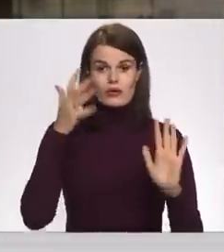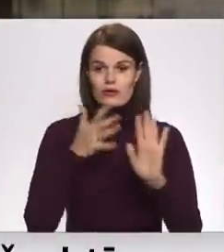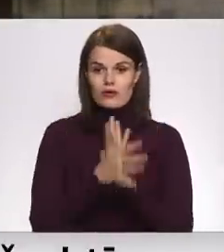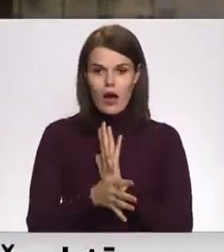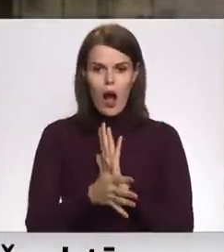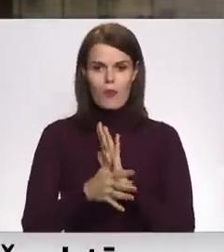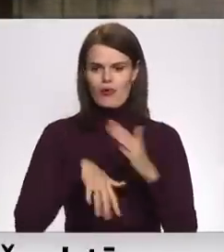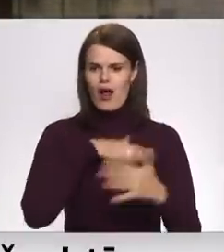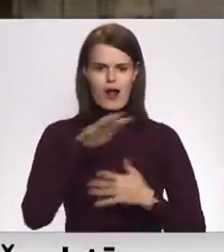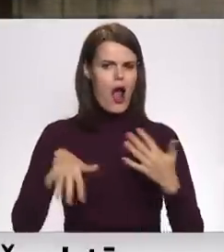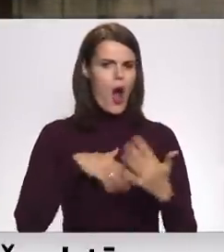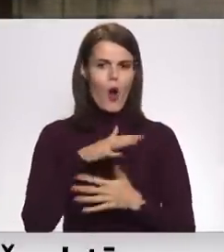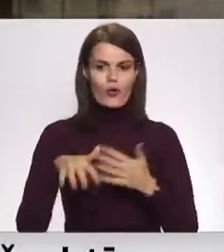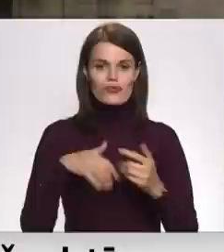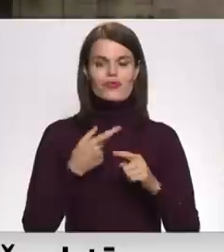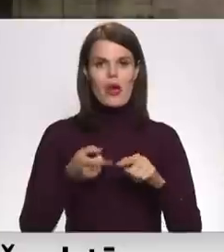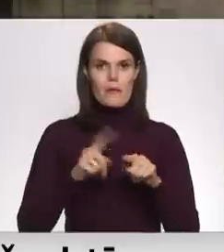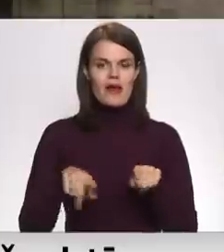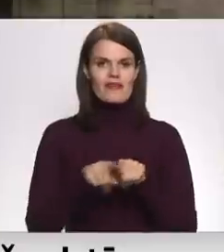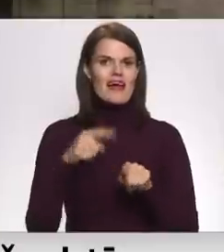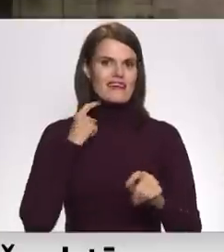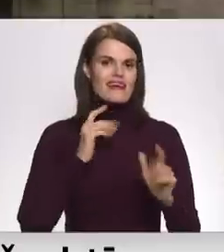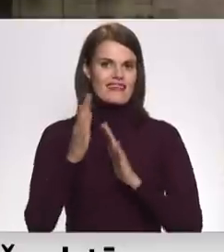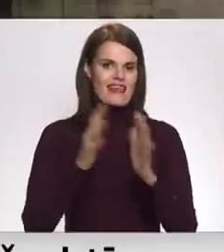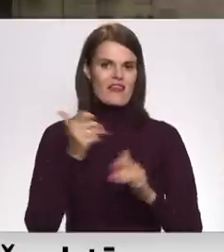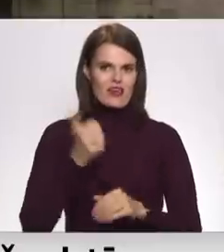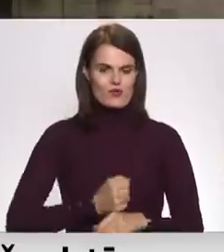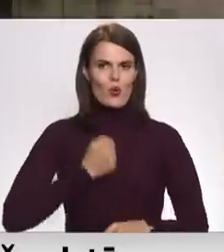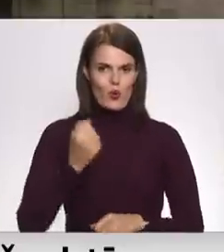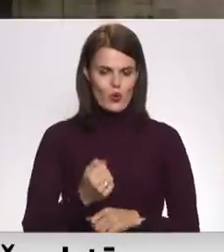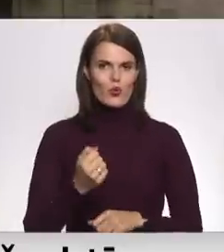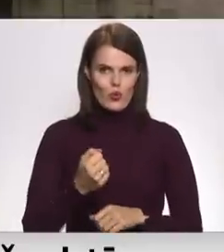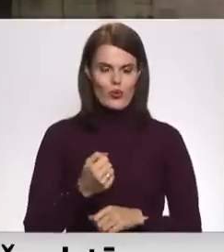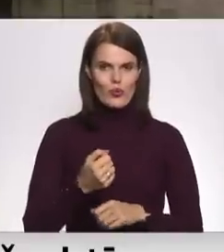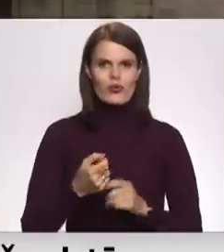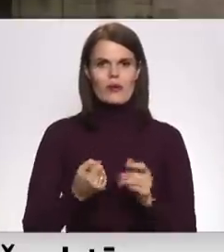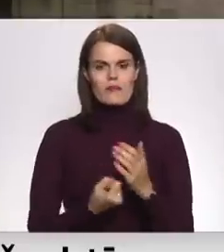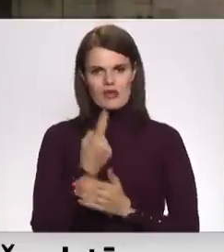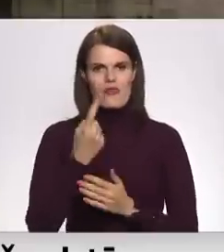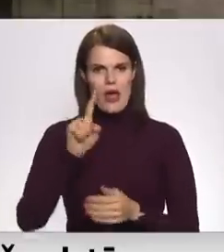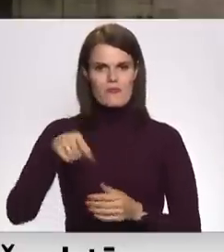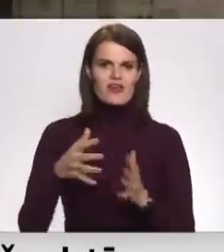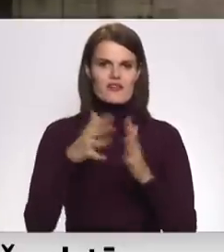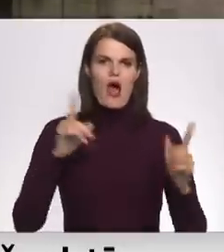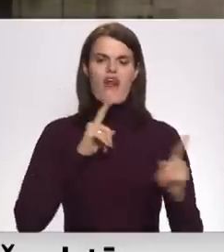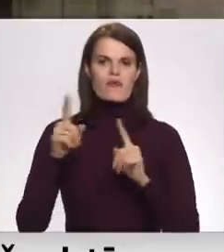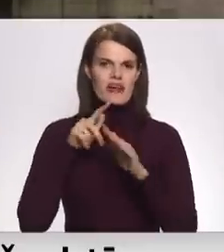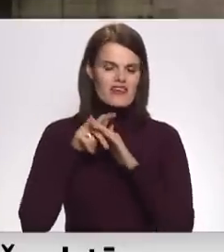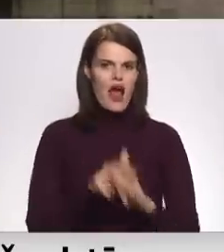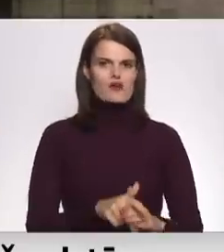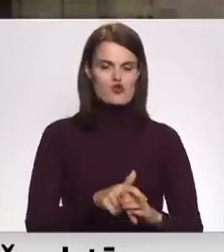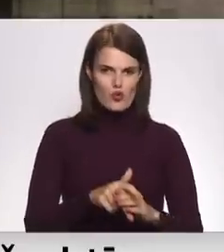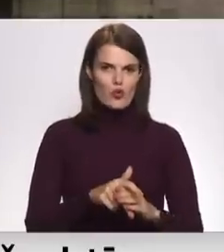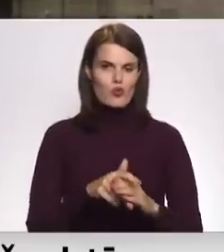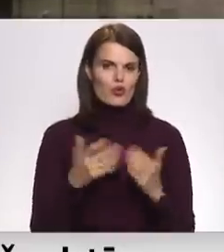pilnīgs haoss valdi, protams, ka arī viņi nav laimīgi, tas viņiem prasa daudz administrīvo resursu. Un,